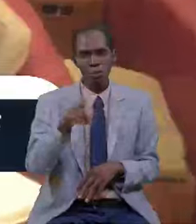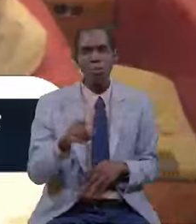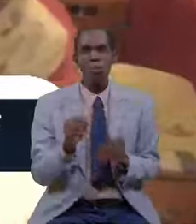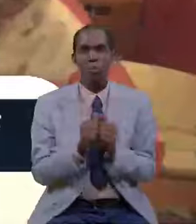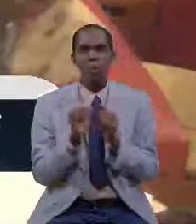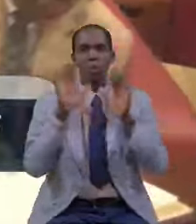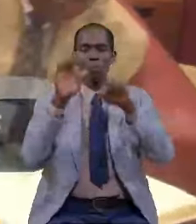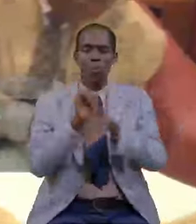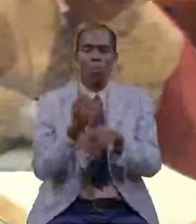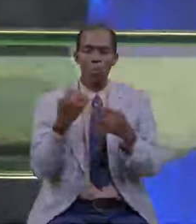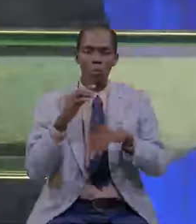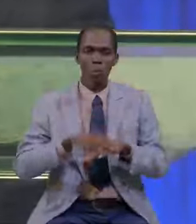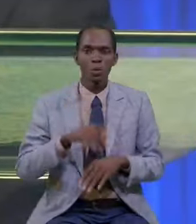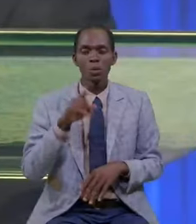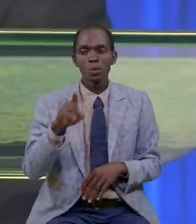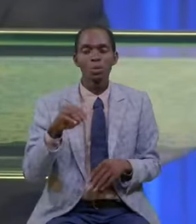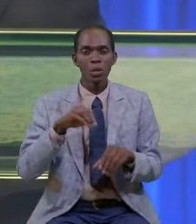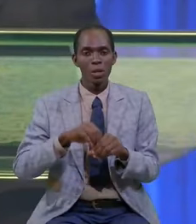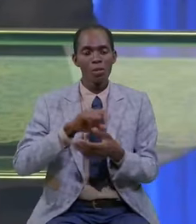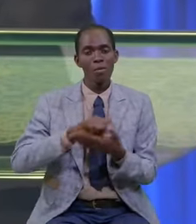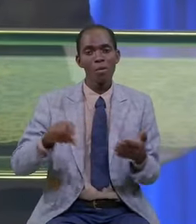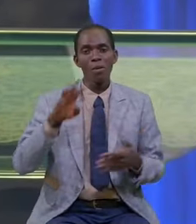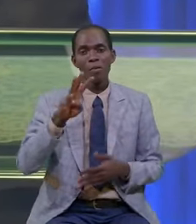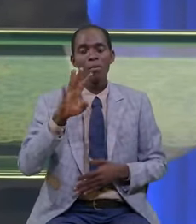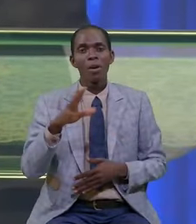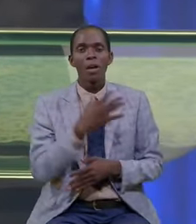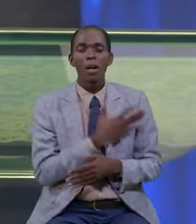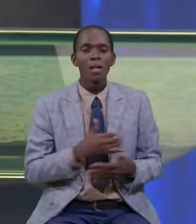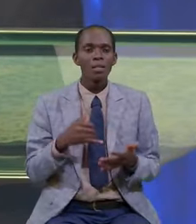le verset 45 qui dit que